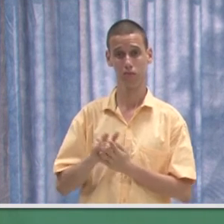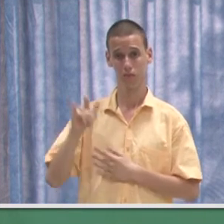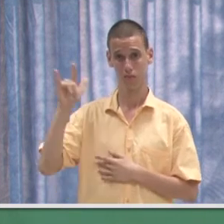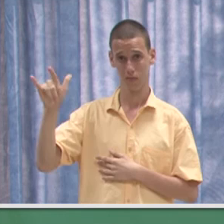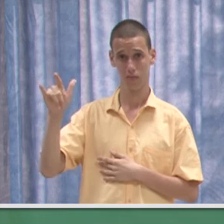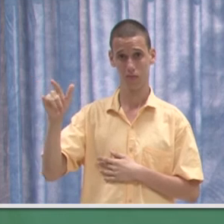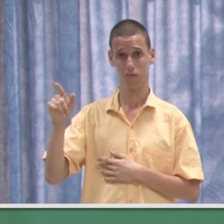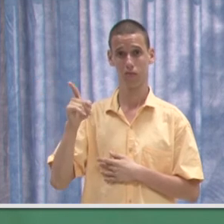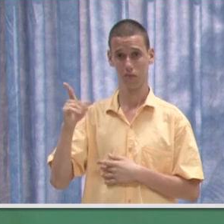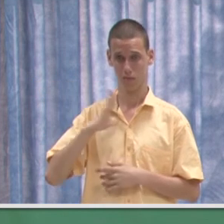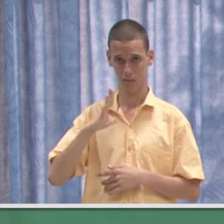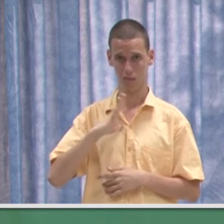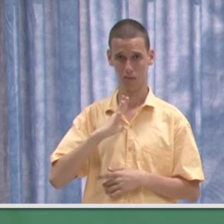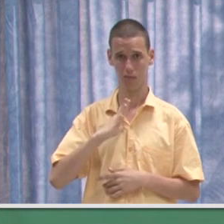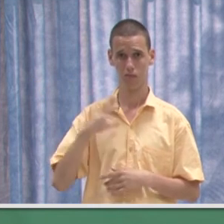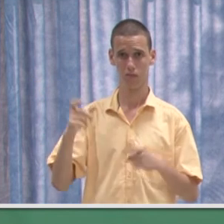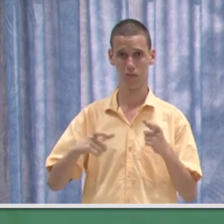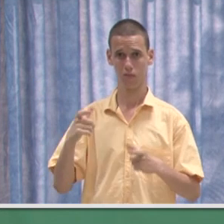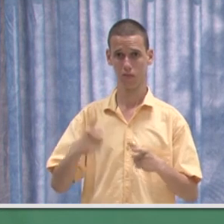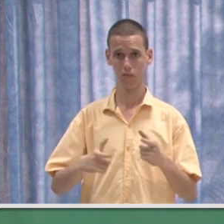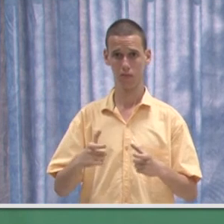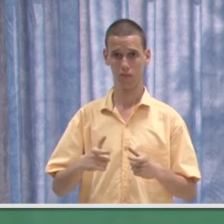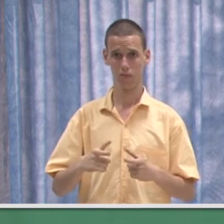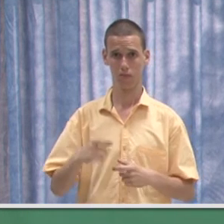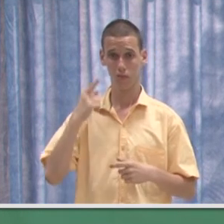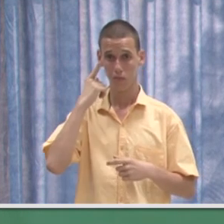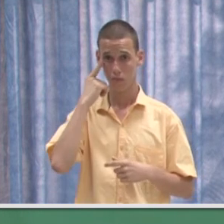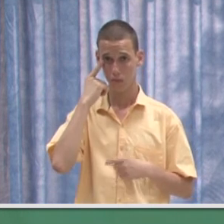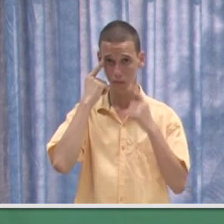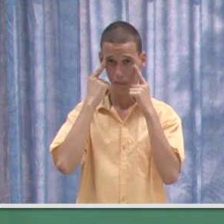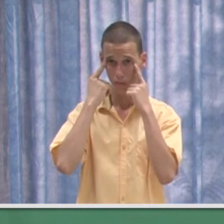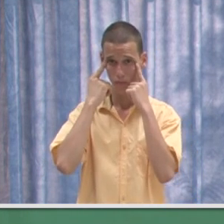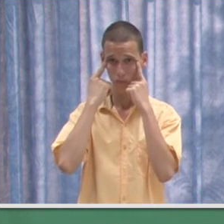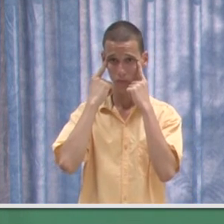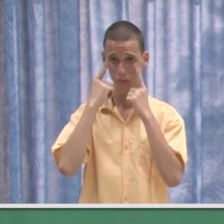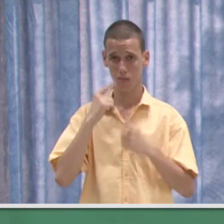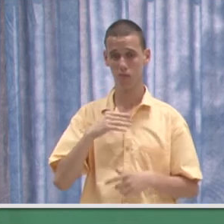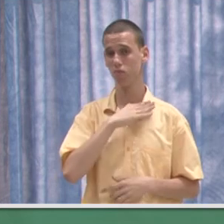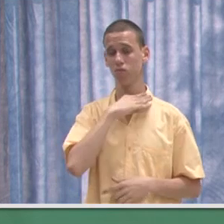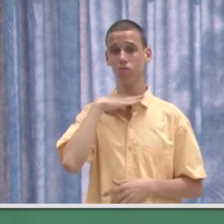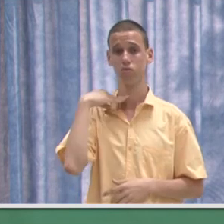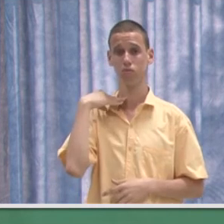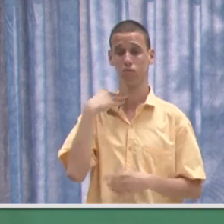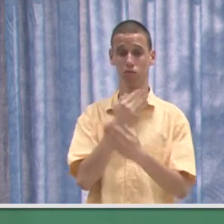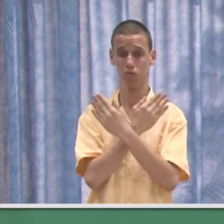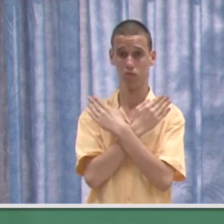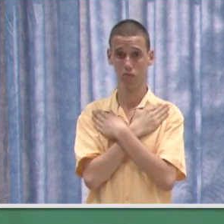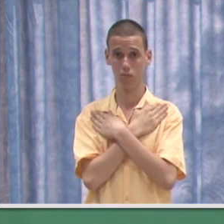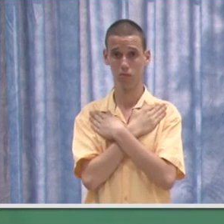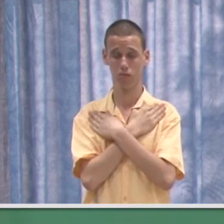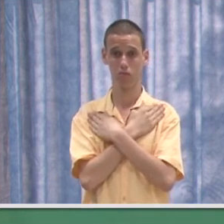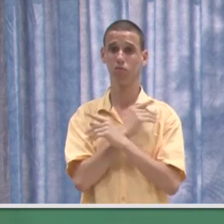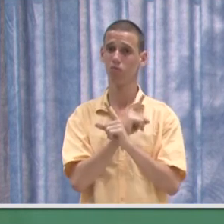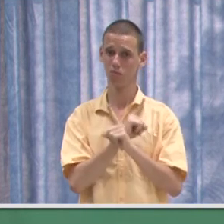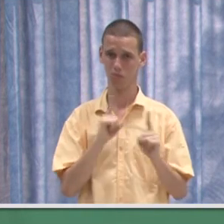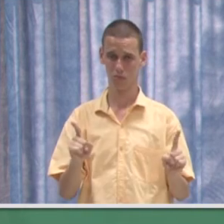Un des jours passés, dans le cas où tu peux rester, xénophobie. So, si nous continuons pour recevoir un message hate